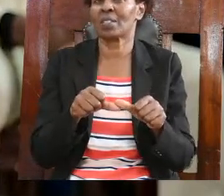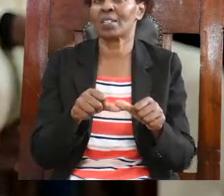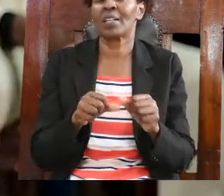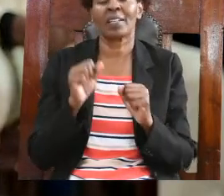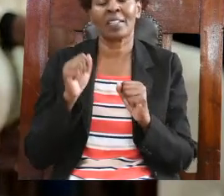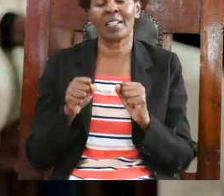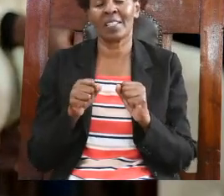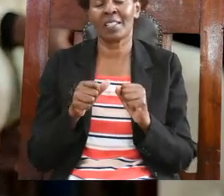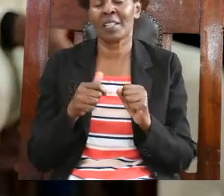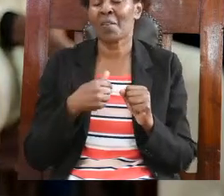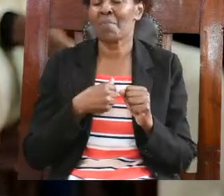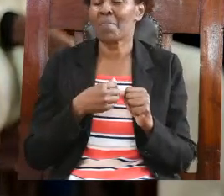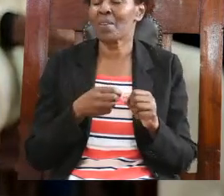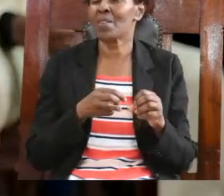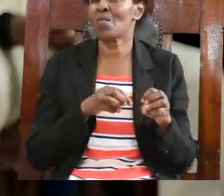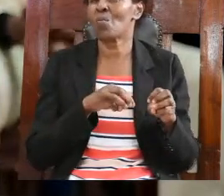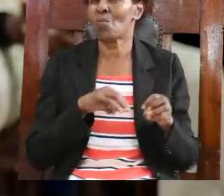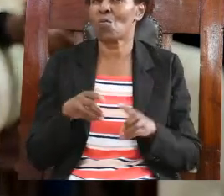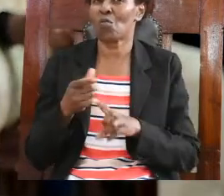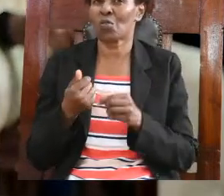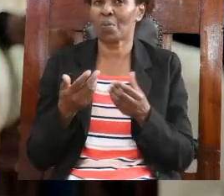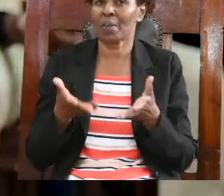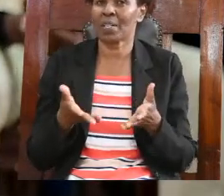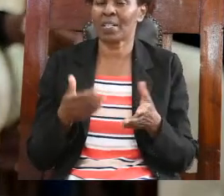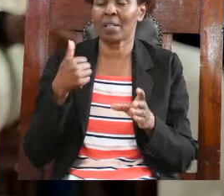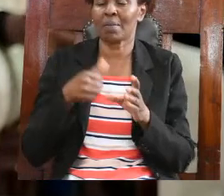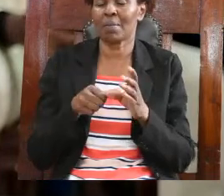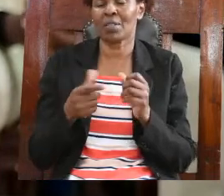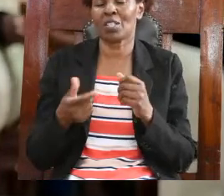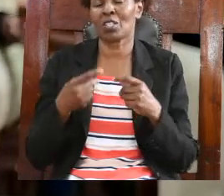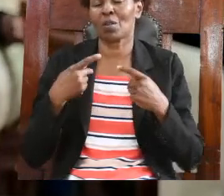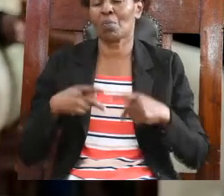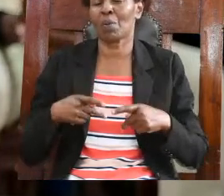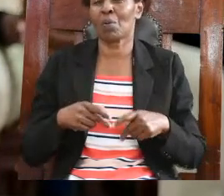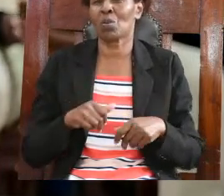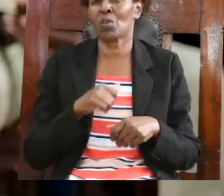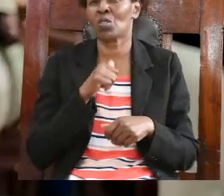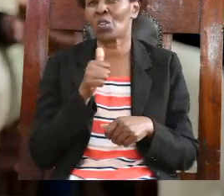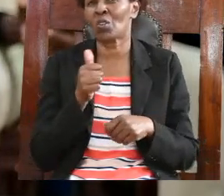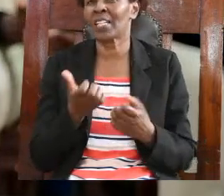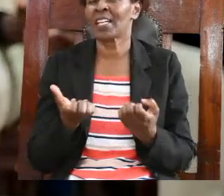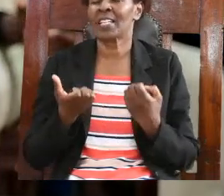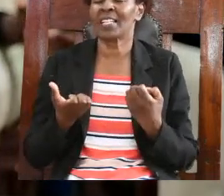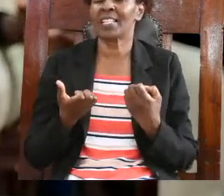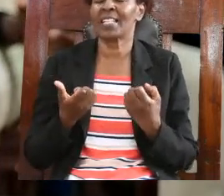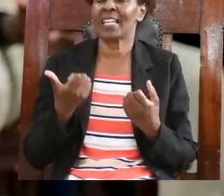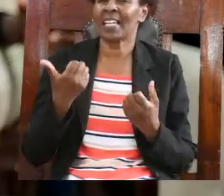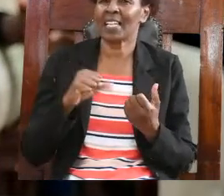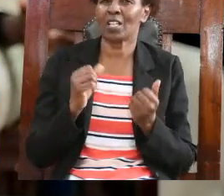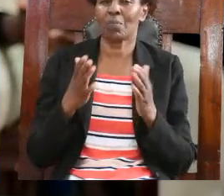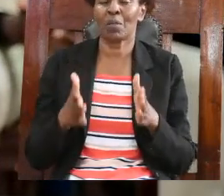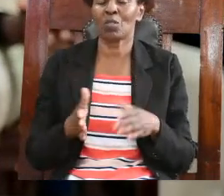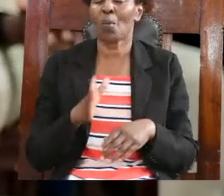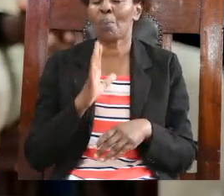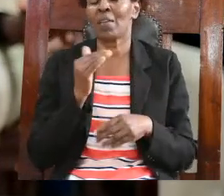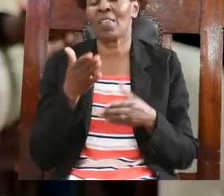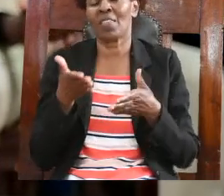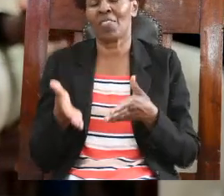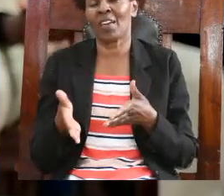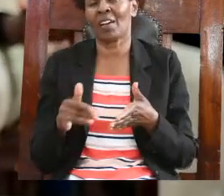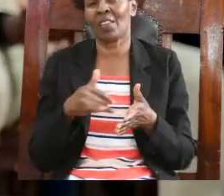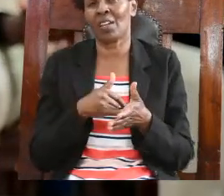nini? Nimeondoka. Akiwakumbusha ya kwamba hawahitaji kusimamiwa na mtu yeyote yule